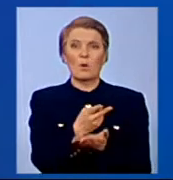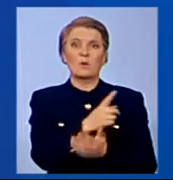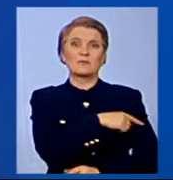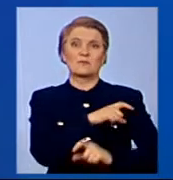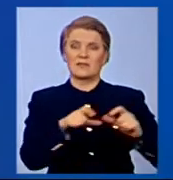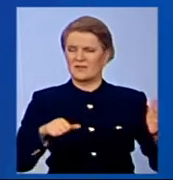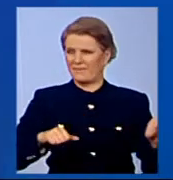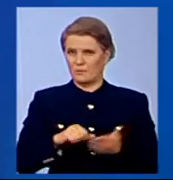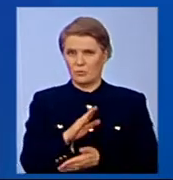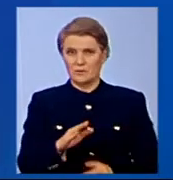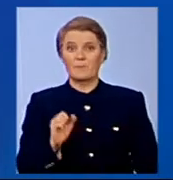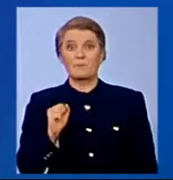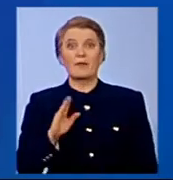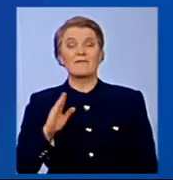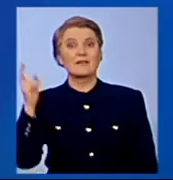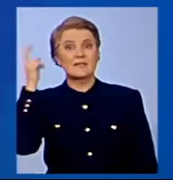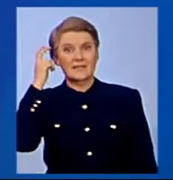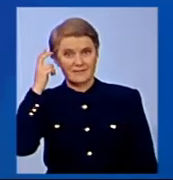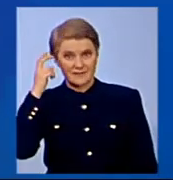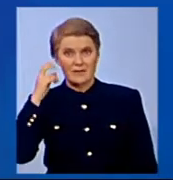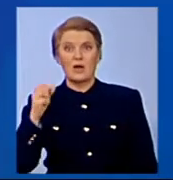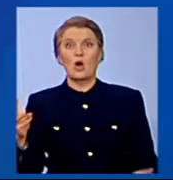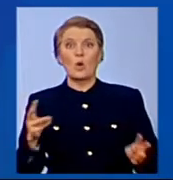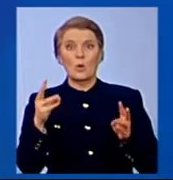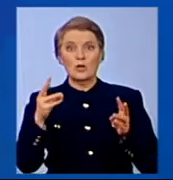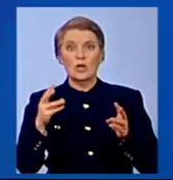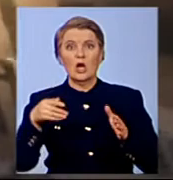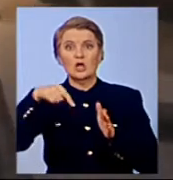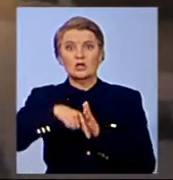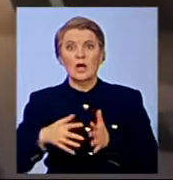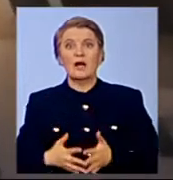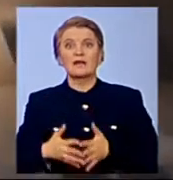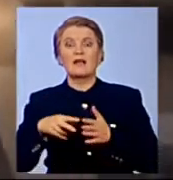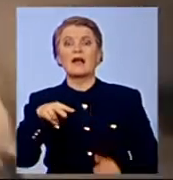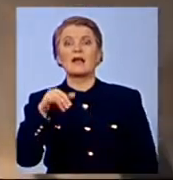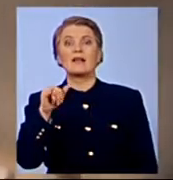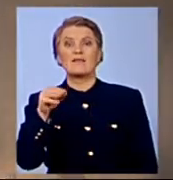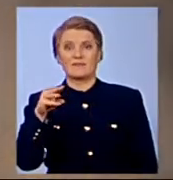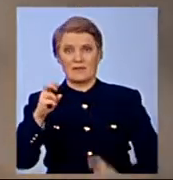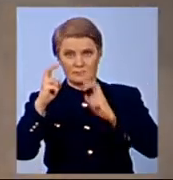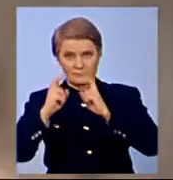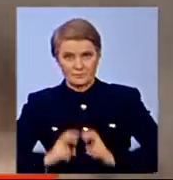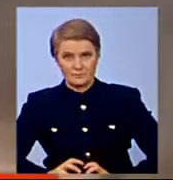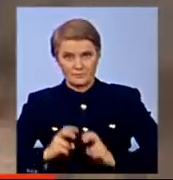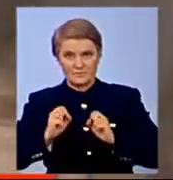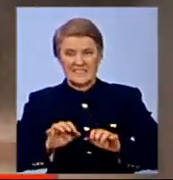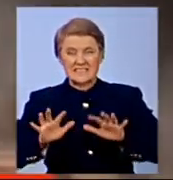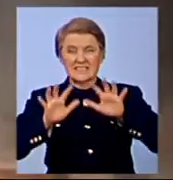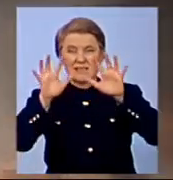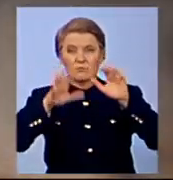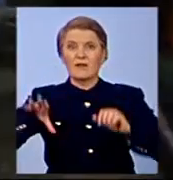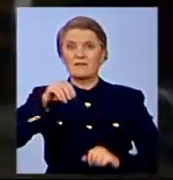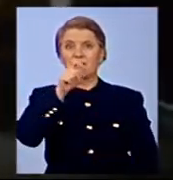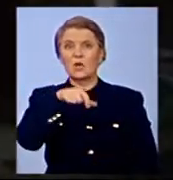А в столичній висоці Святошинському районі ввечері горіла шахта ліфта. Через задимлення по всіх поверхах мешканців під'їзду